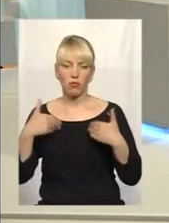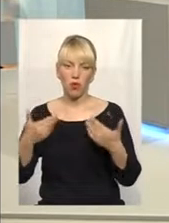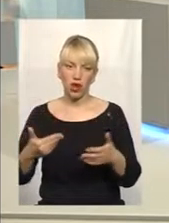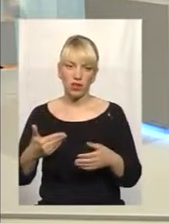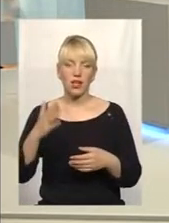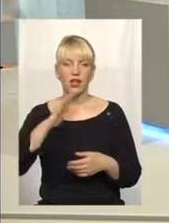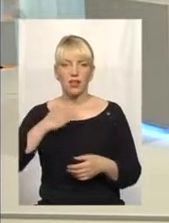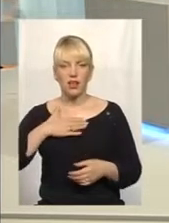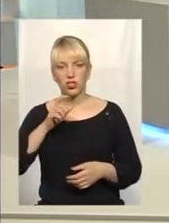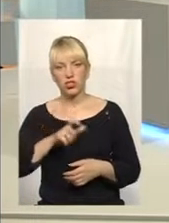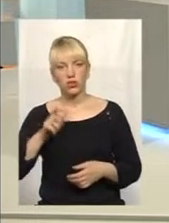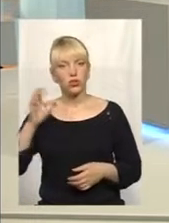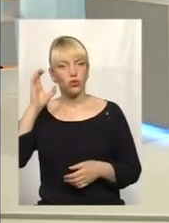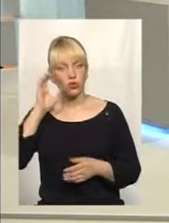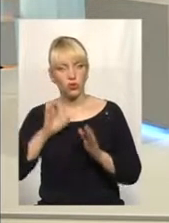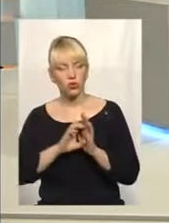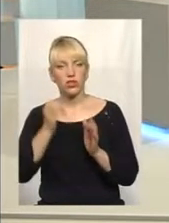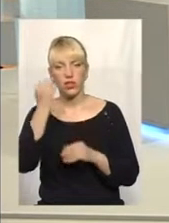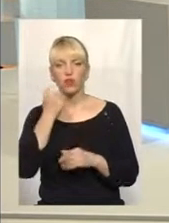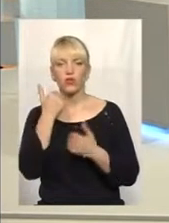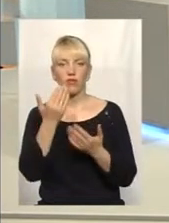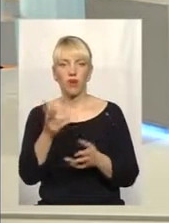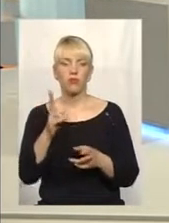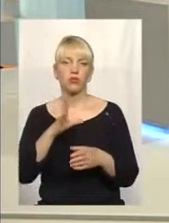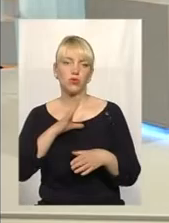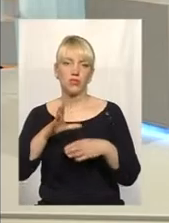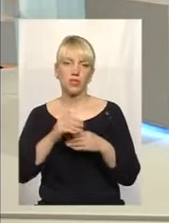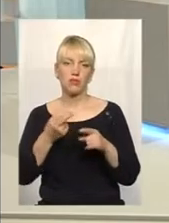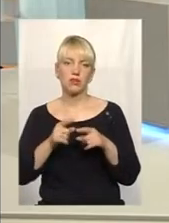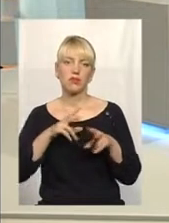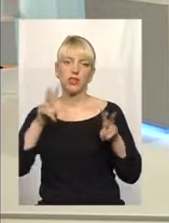глядачі дослухаються. Дякую вам, дякую всім, хто був із нами. Це була